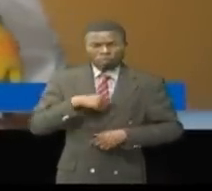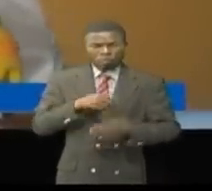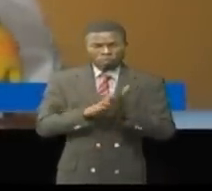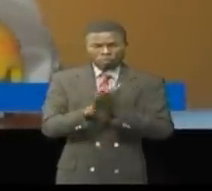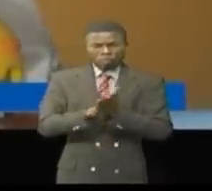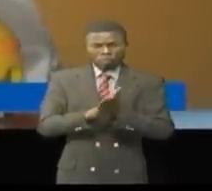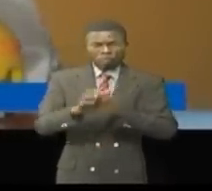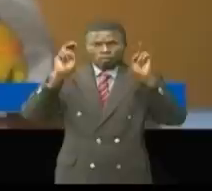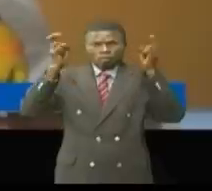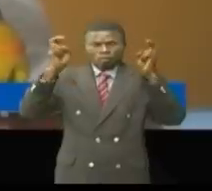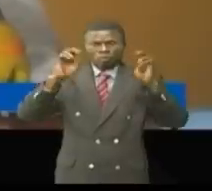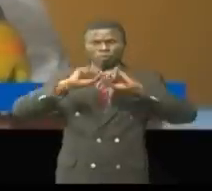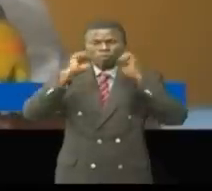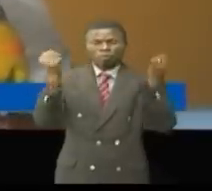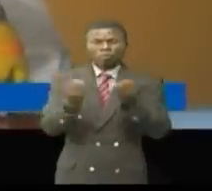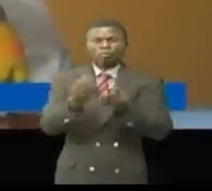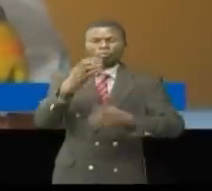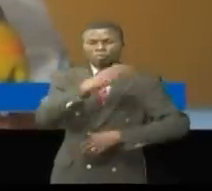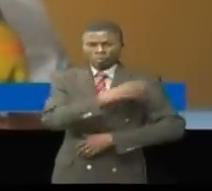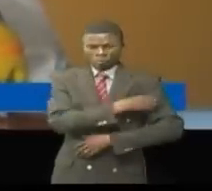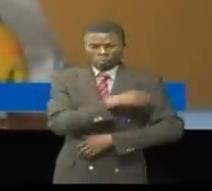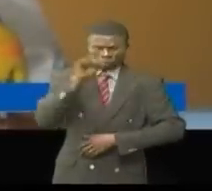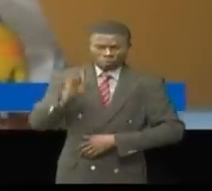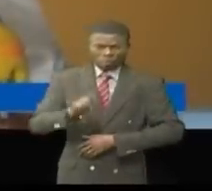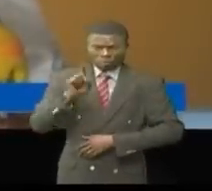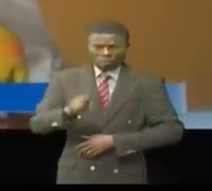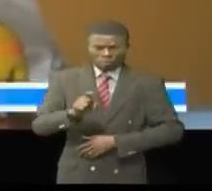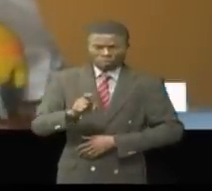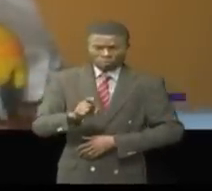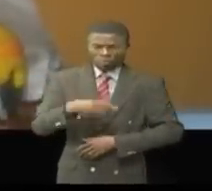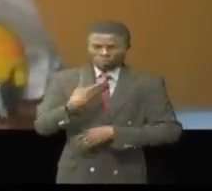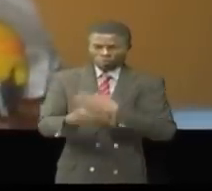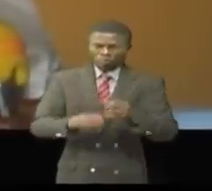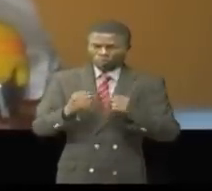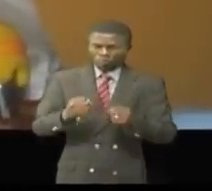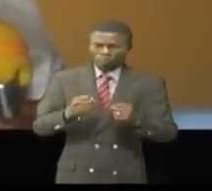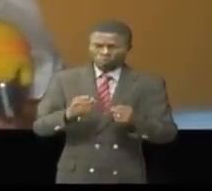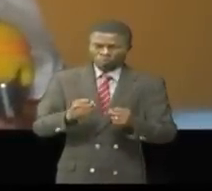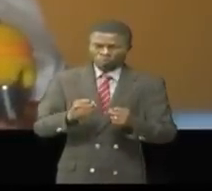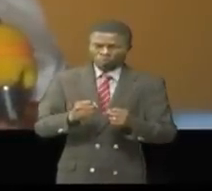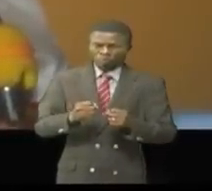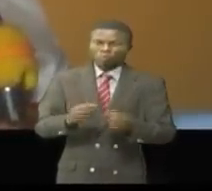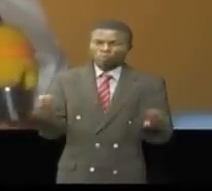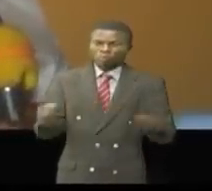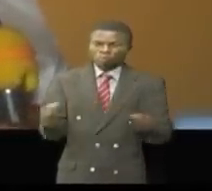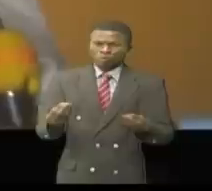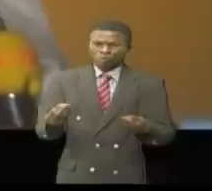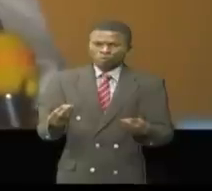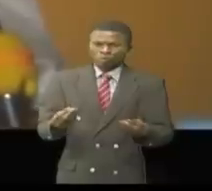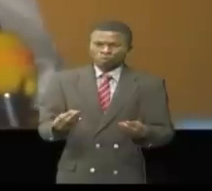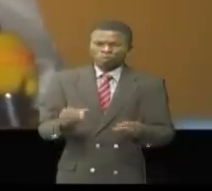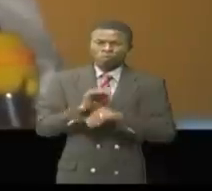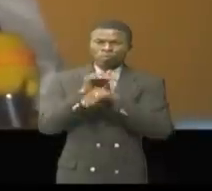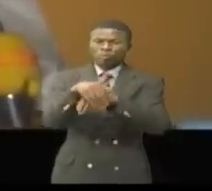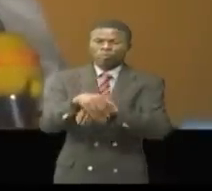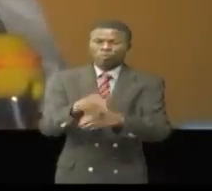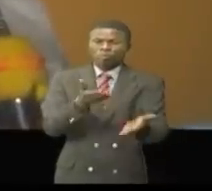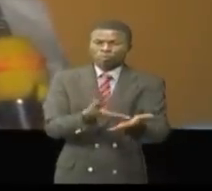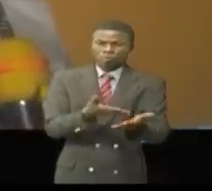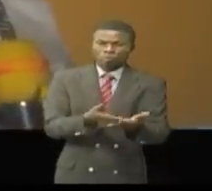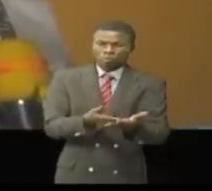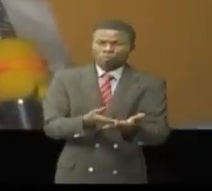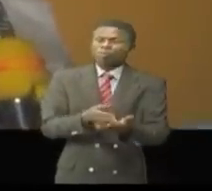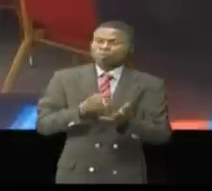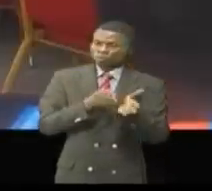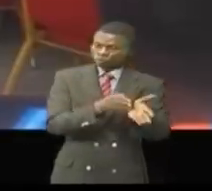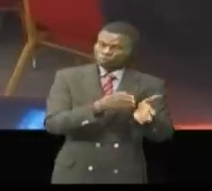que la société civile doit pousser encore, enfoncer le clou de manière à ce que, si des engagements sont pris, ils doivent être